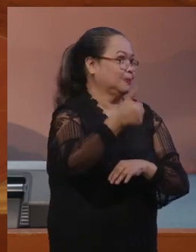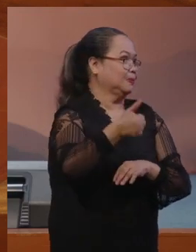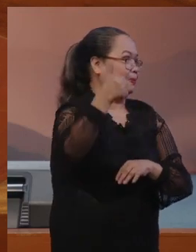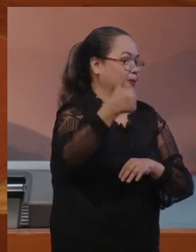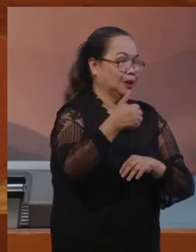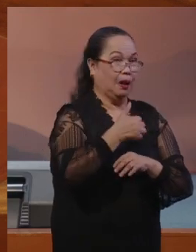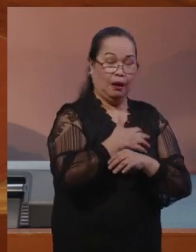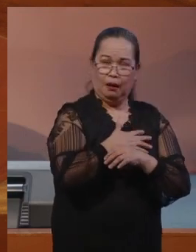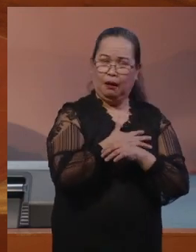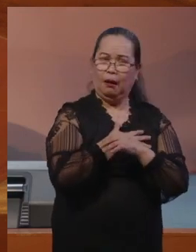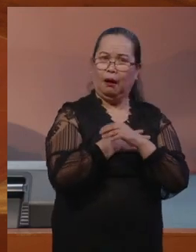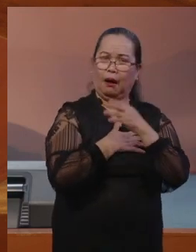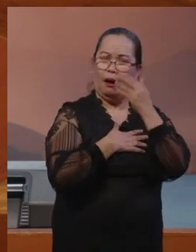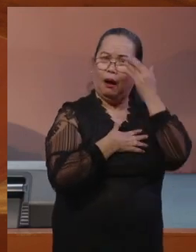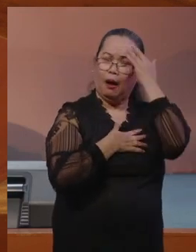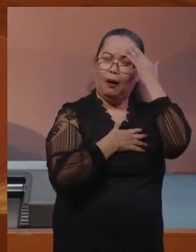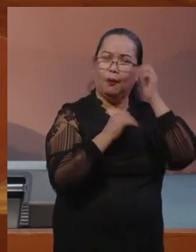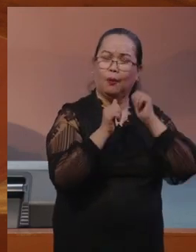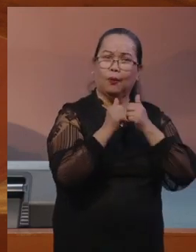Paano kaya nalaman ni Rahab?